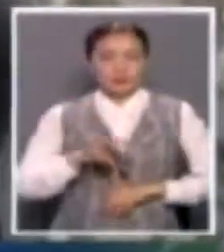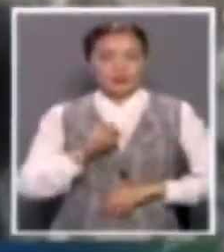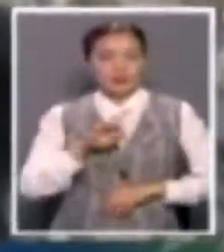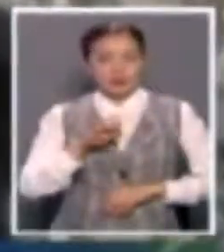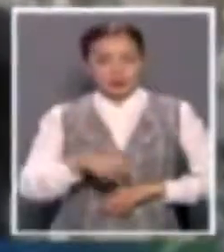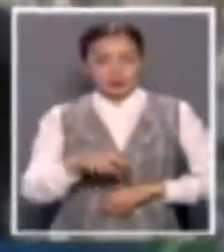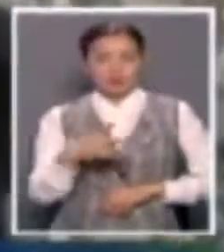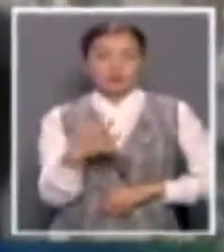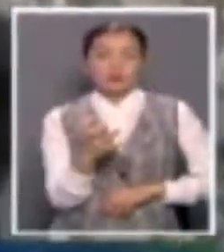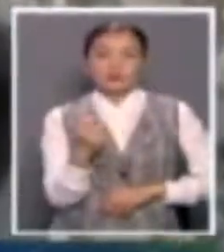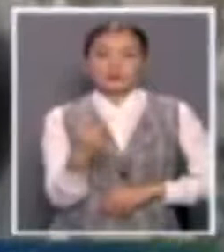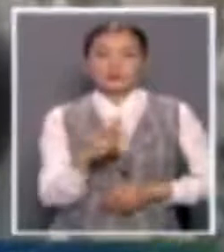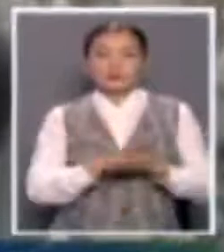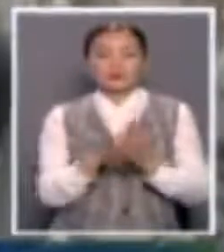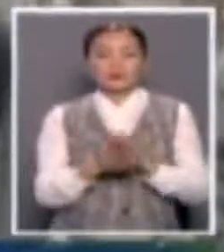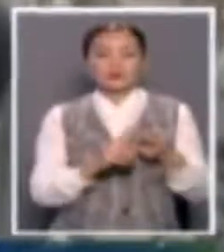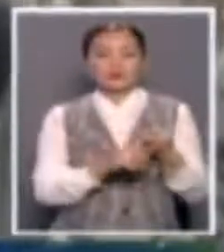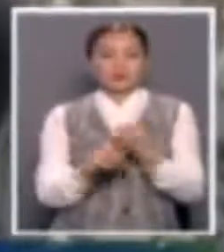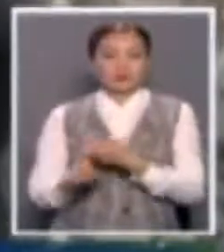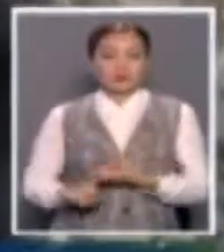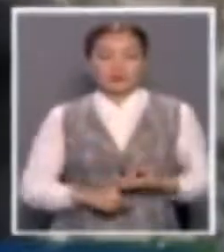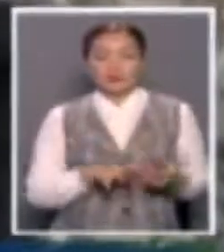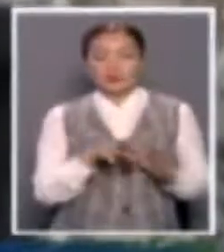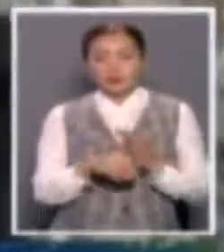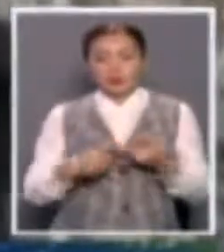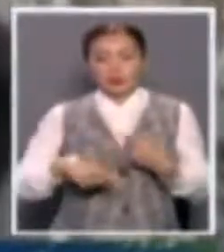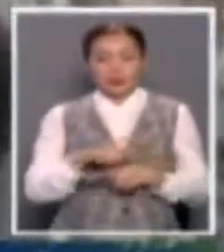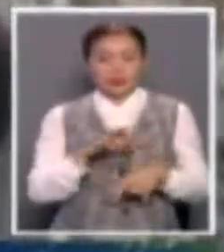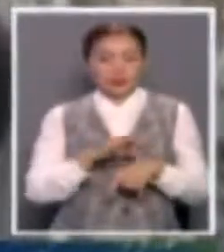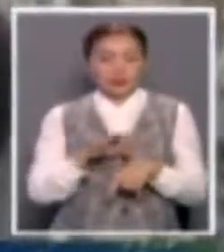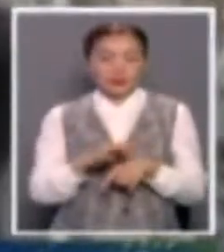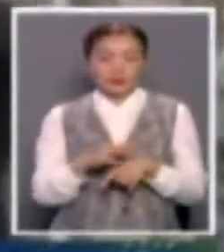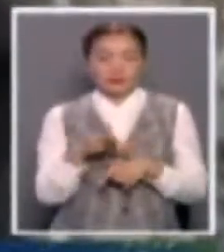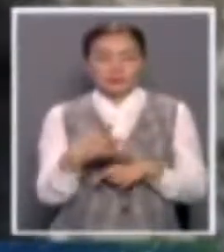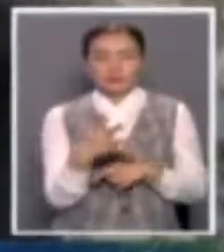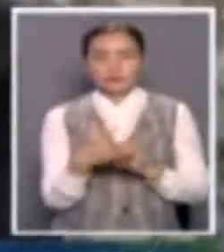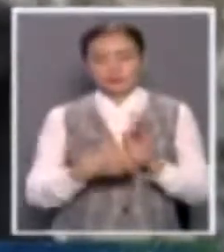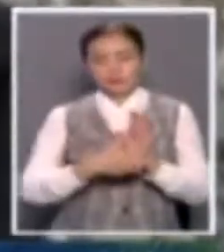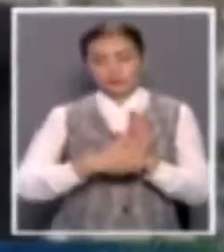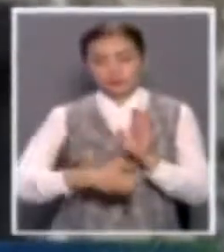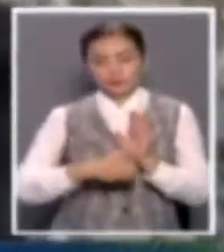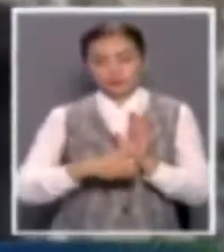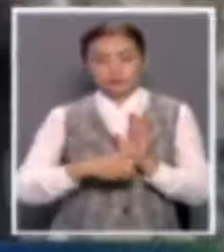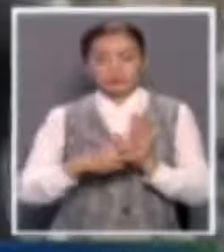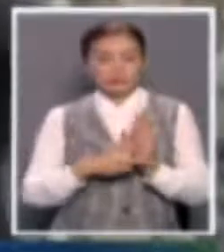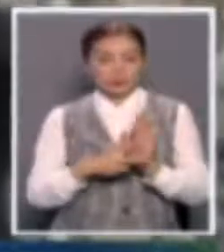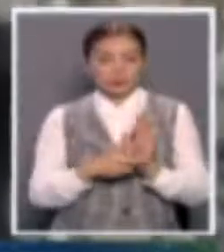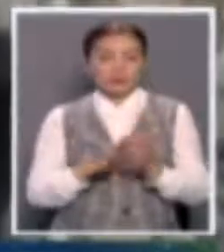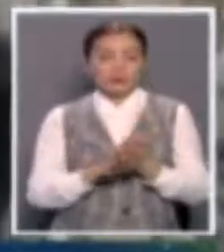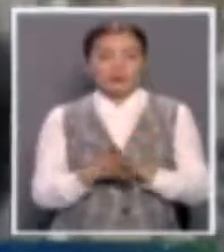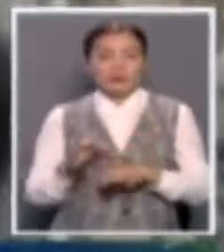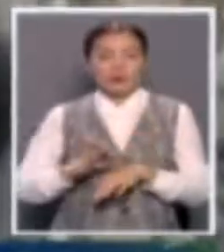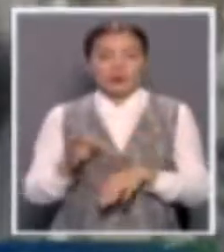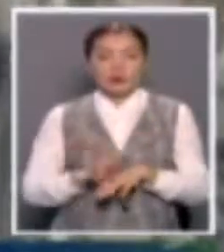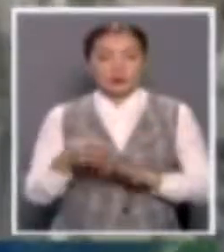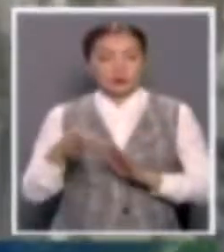бастап 12512 жағдай тіркелді. Оның ішінде бізде симптомдысы 3068 болса, қалған яғни жағдайлар бұл симптомсыз